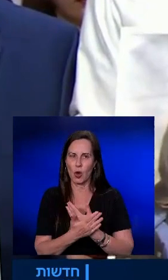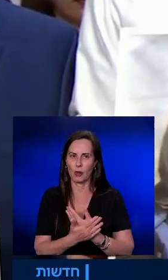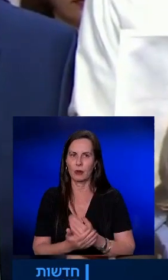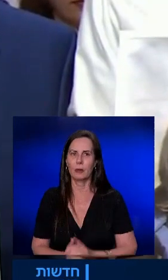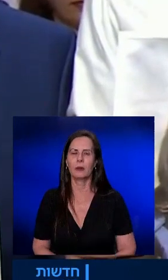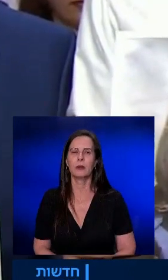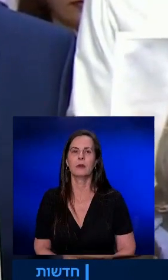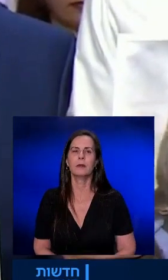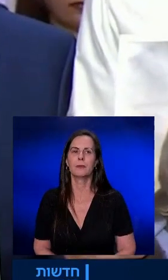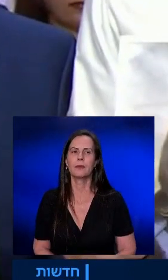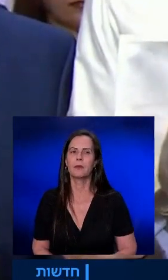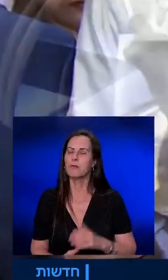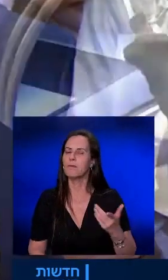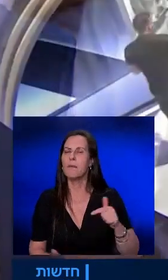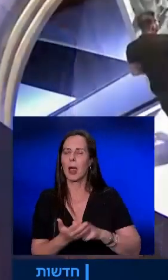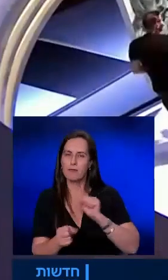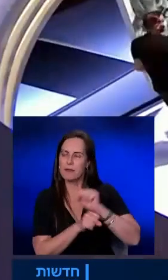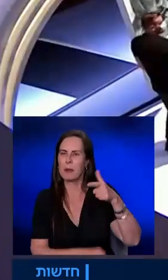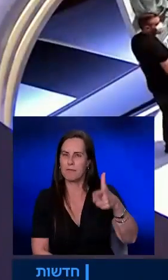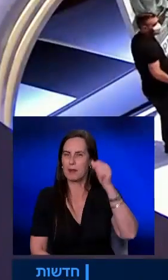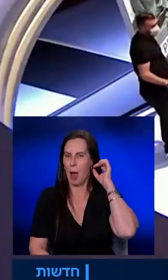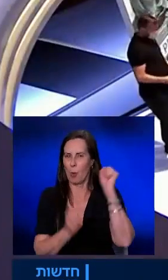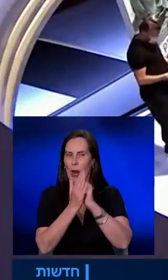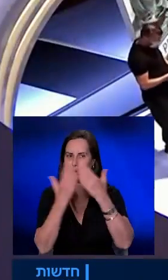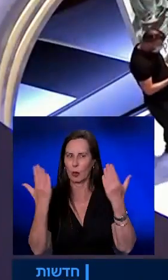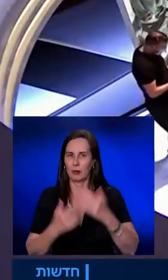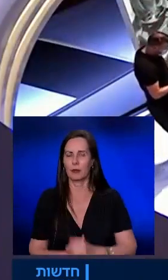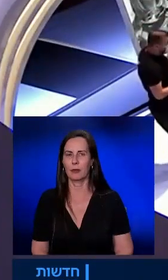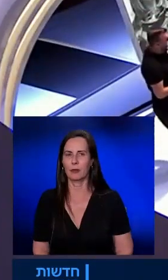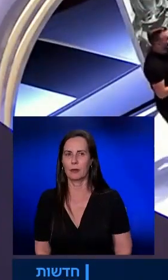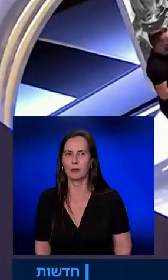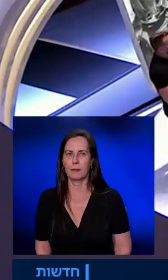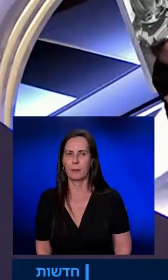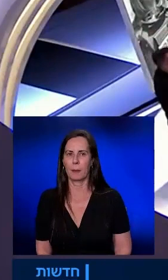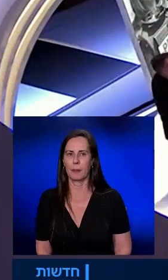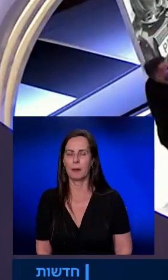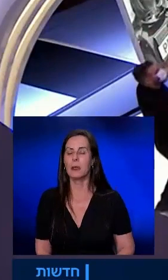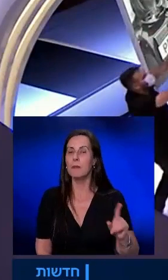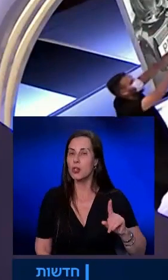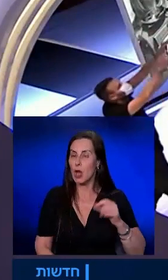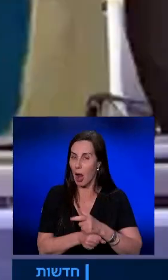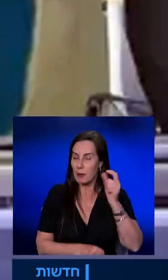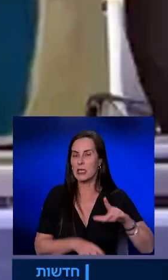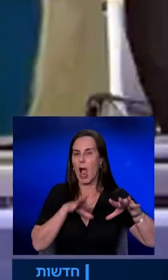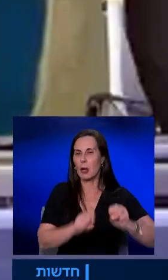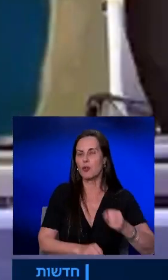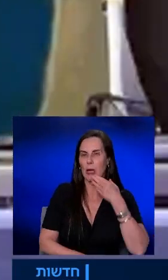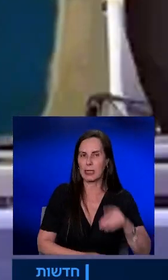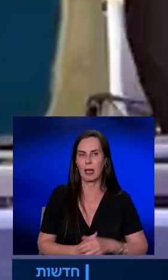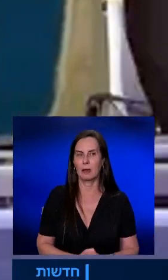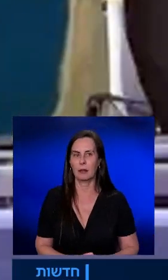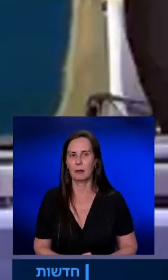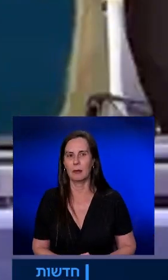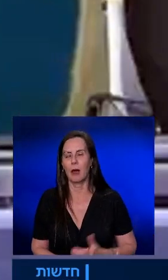الأخبار احتجاجا على اغتيال الزميلة شيرين أبو عقلة من قبل قوات الاحتلال الإسرائيلي. صعب حقيقة